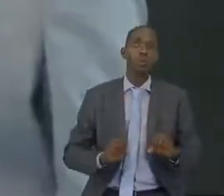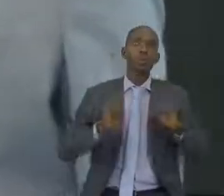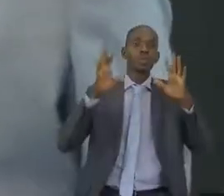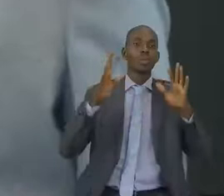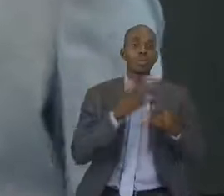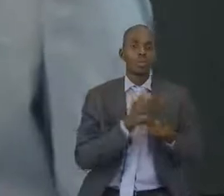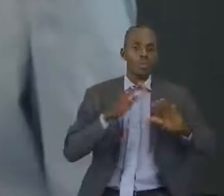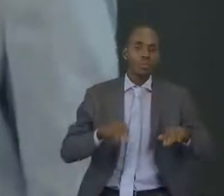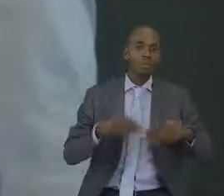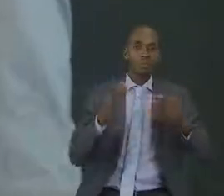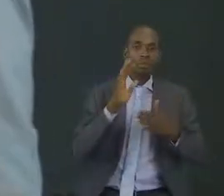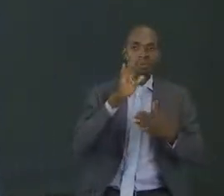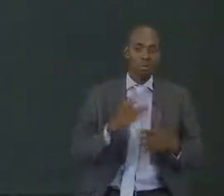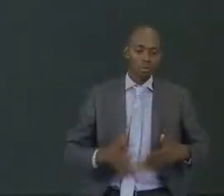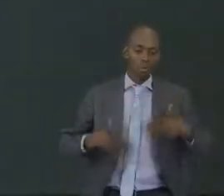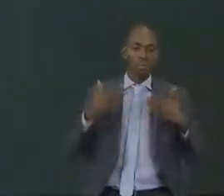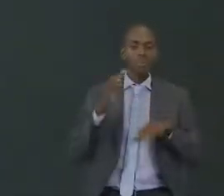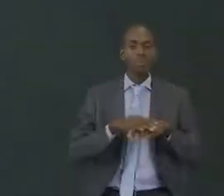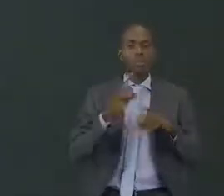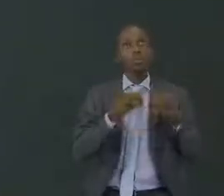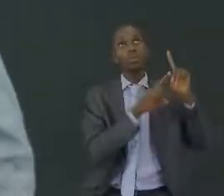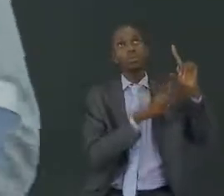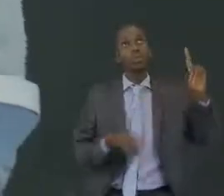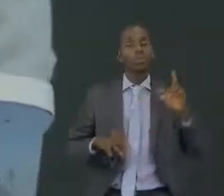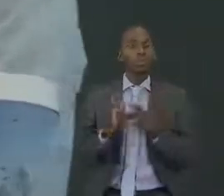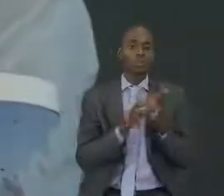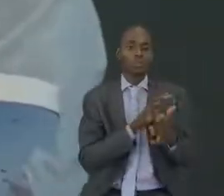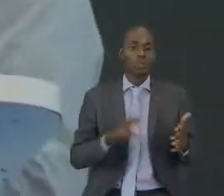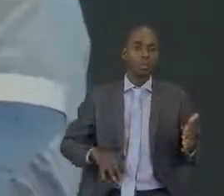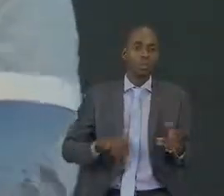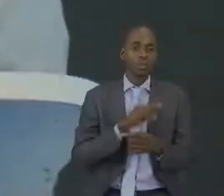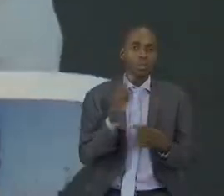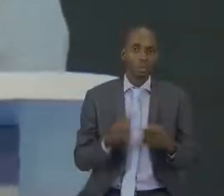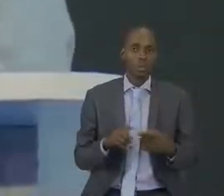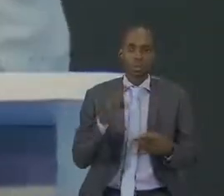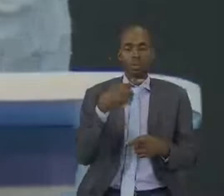Quand vous donnez votre vie au Seigneur, quand vous dites, je sais,